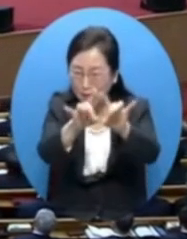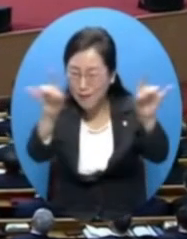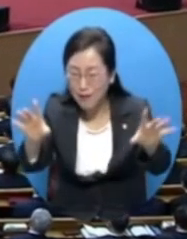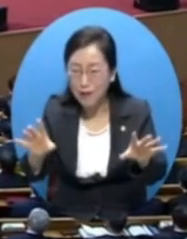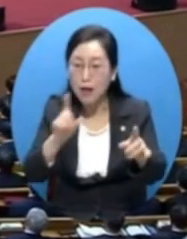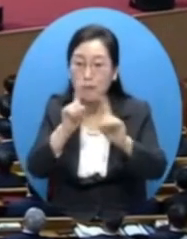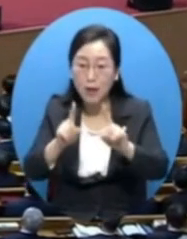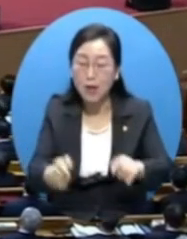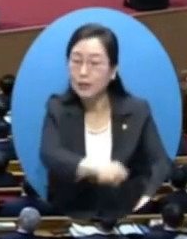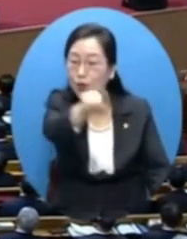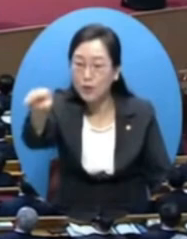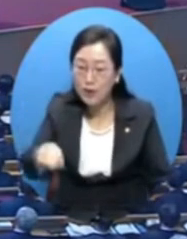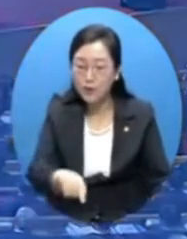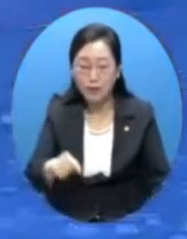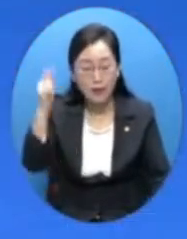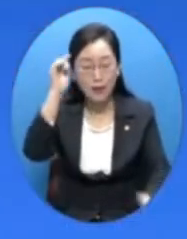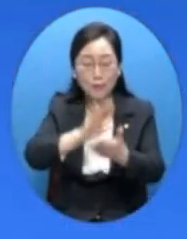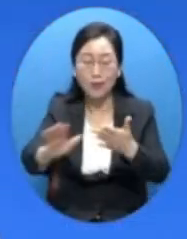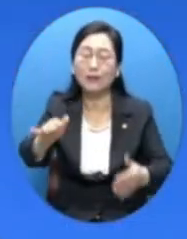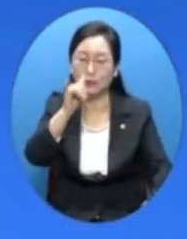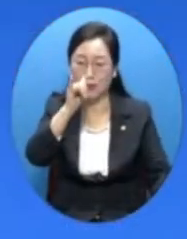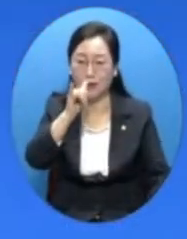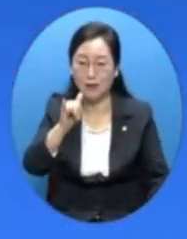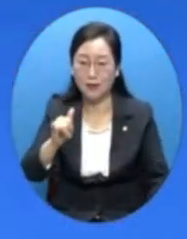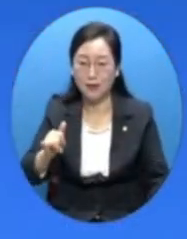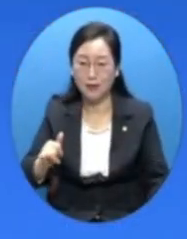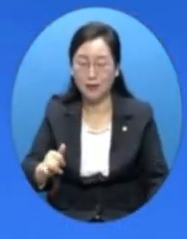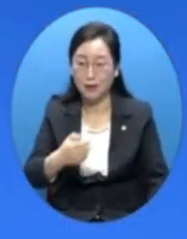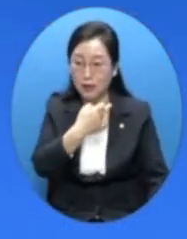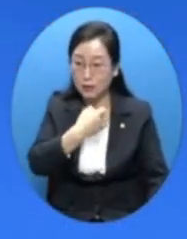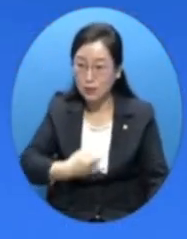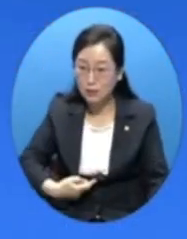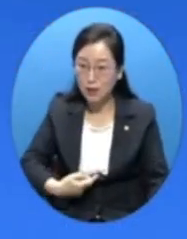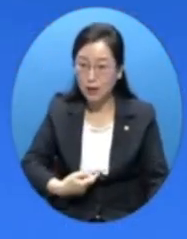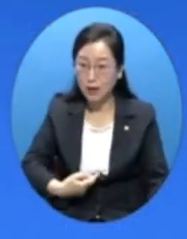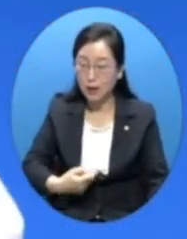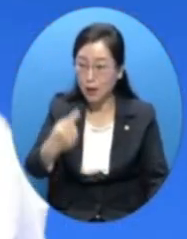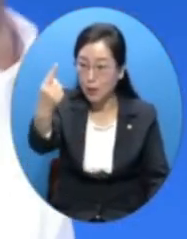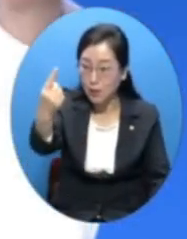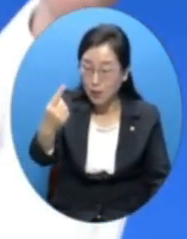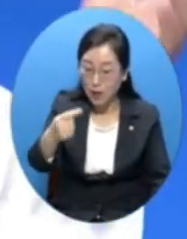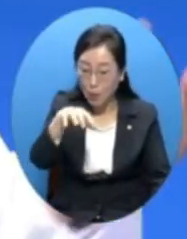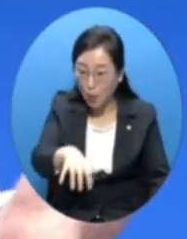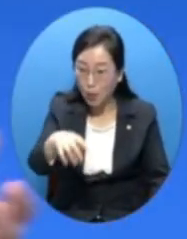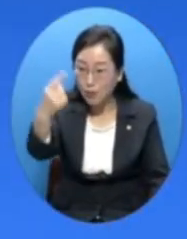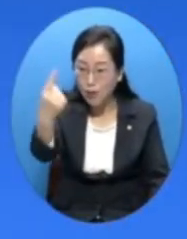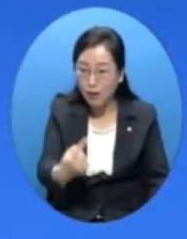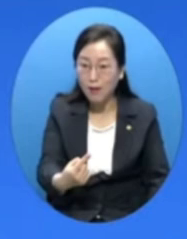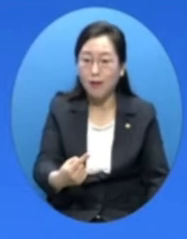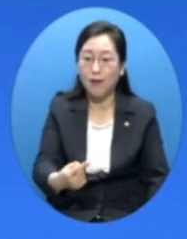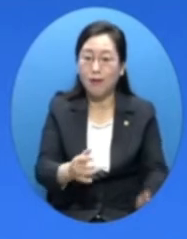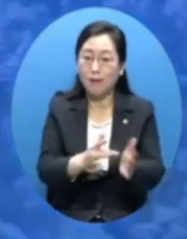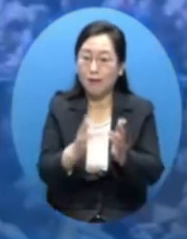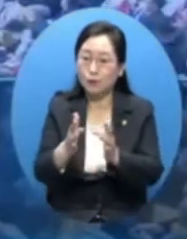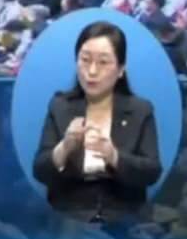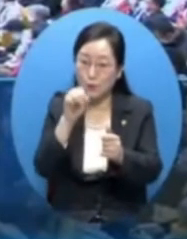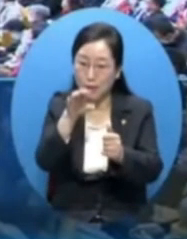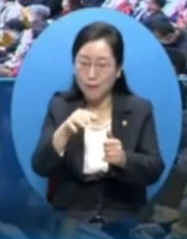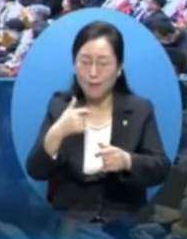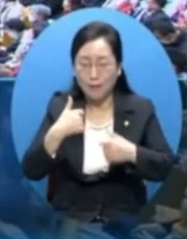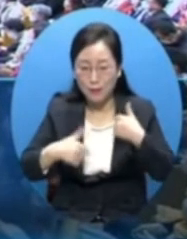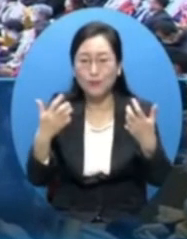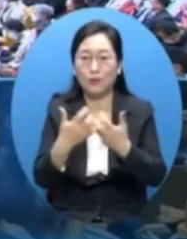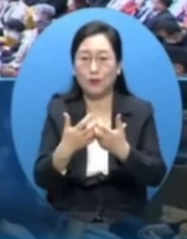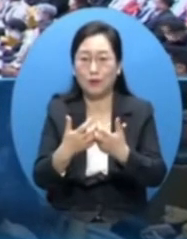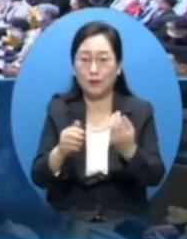너희에게 평안이 있을지어다. 제자들이 그 말씀을 듣고 주님을 바라볼 때 기쁨이 넘쳐났습니다. 요한복음 20장 20절입니다